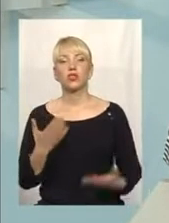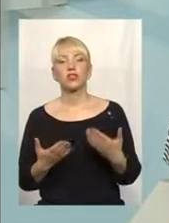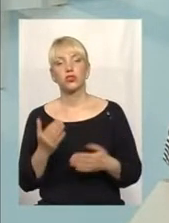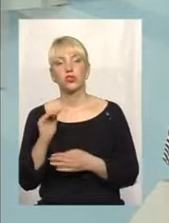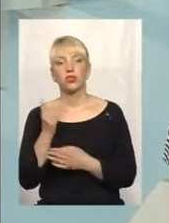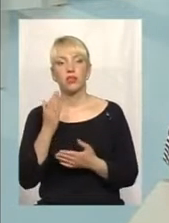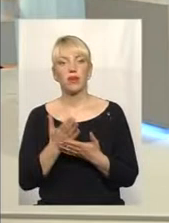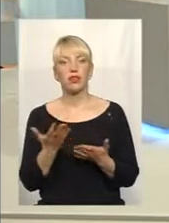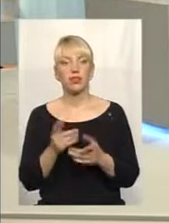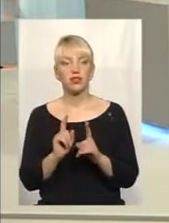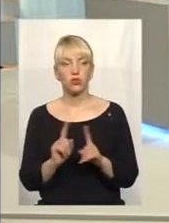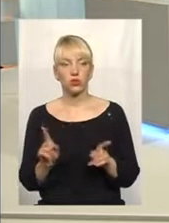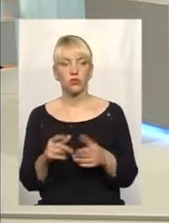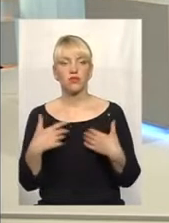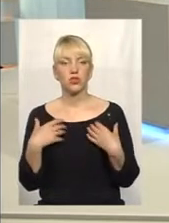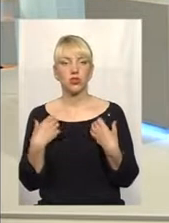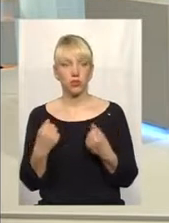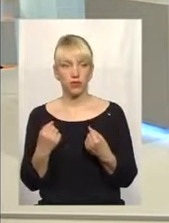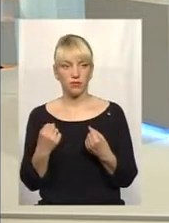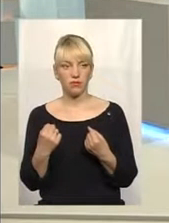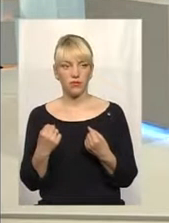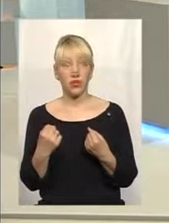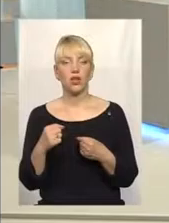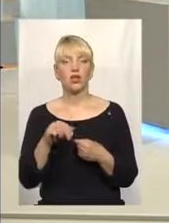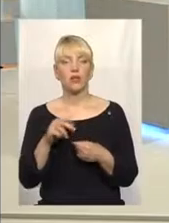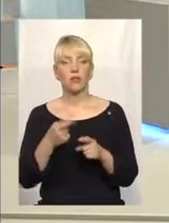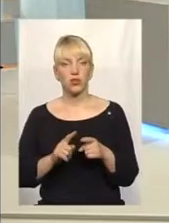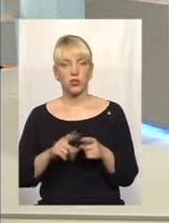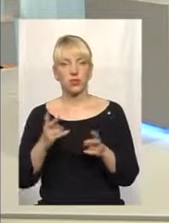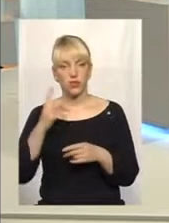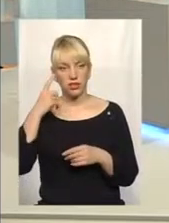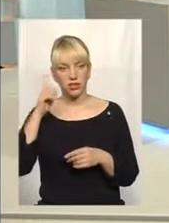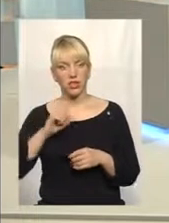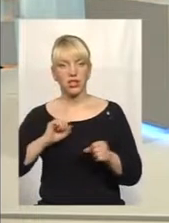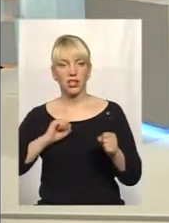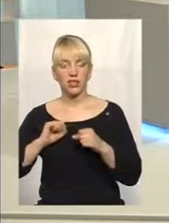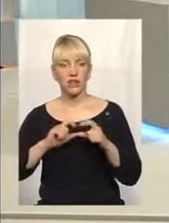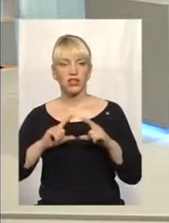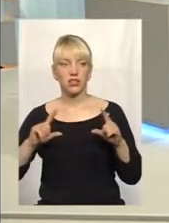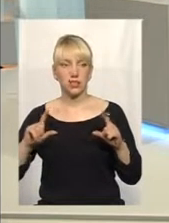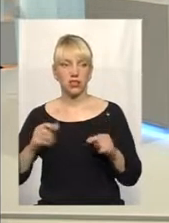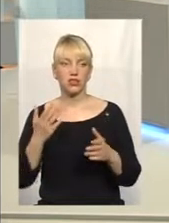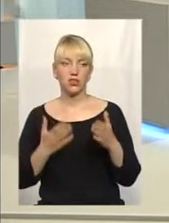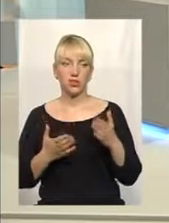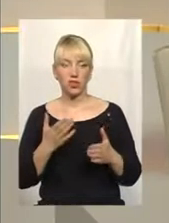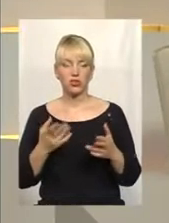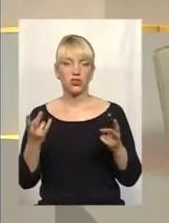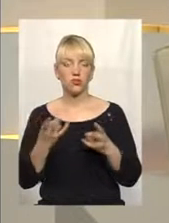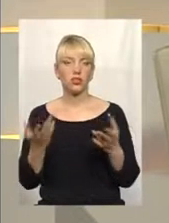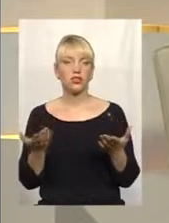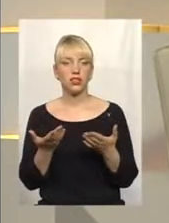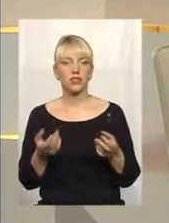має якісь особливості здоров'ям, про це мають знати керівники закладу. Обов'язково. Тобто, якщо необхідні